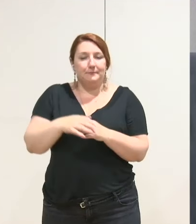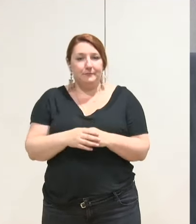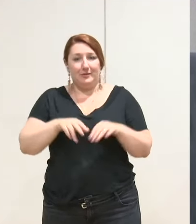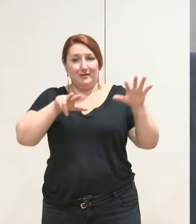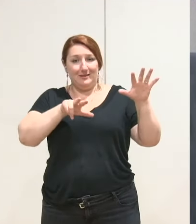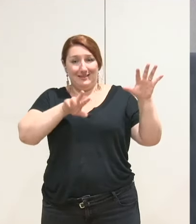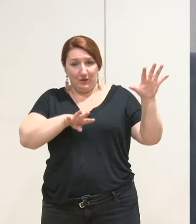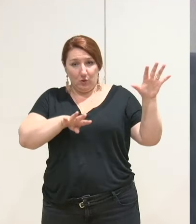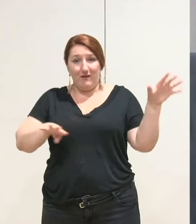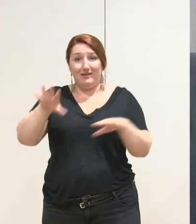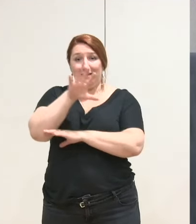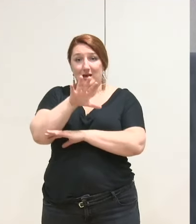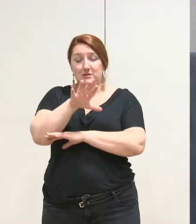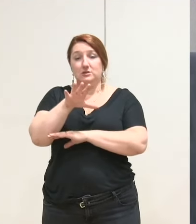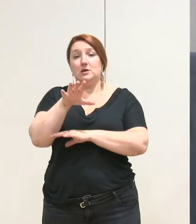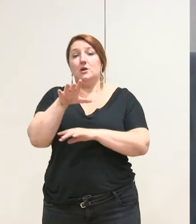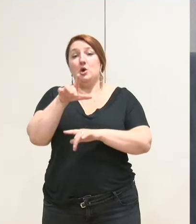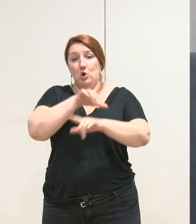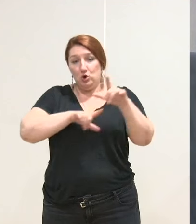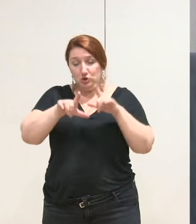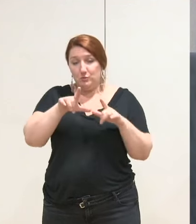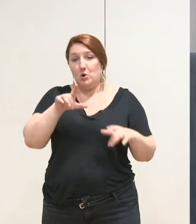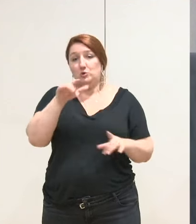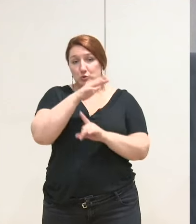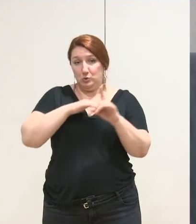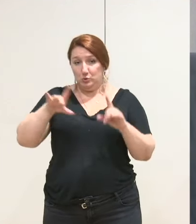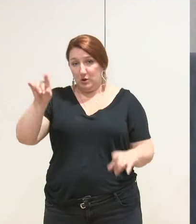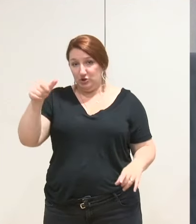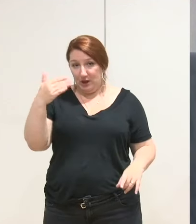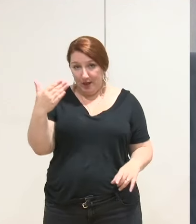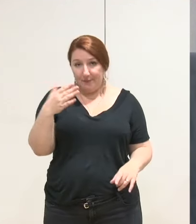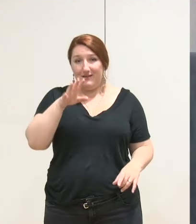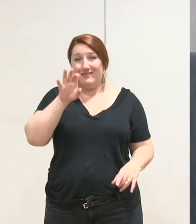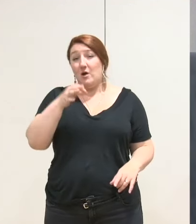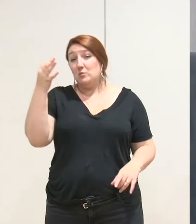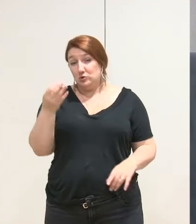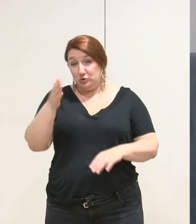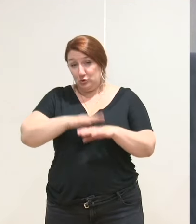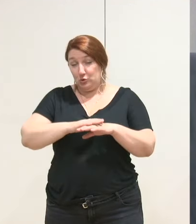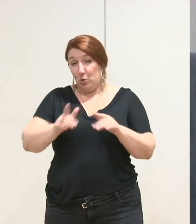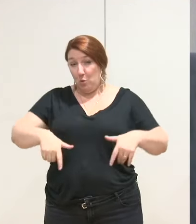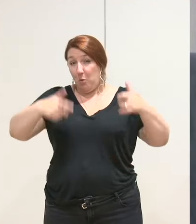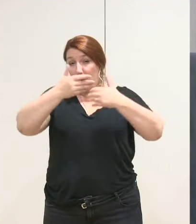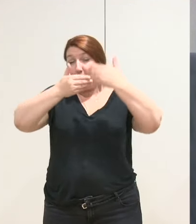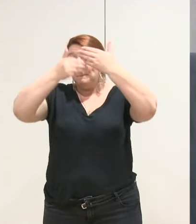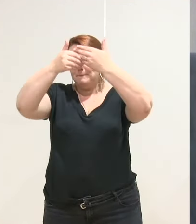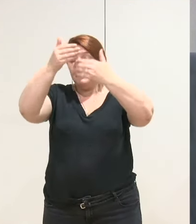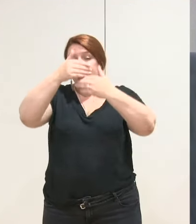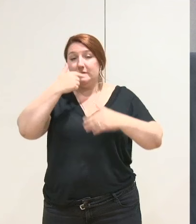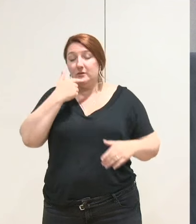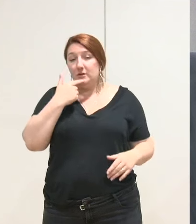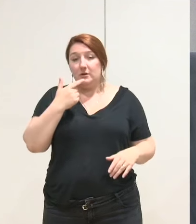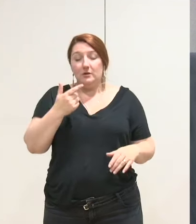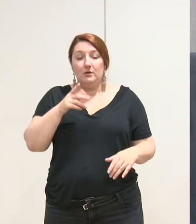95 logements locatifs sociaux 40 % du programme autant d'arguments qui nous ont amené sur notamment la